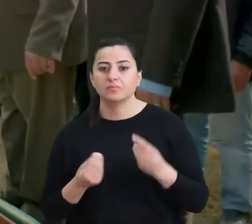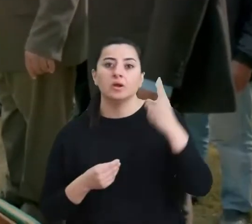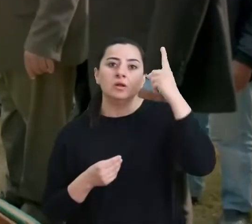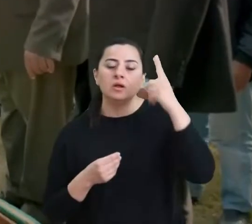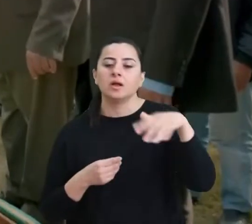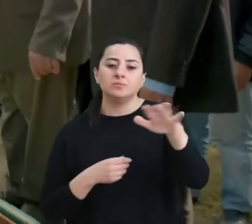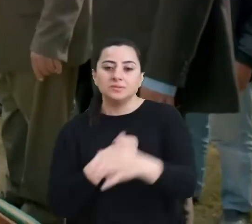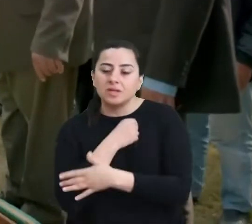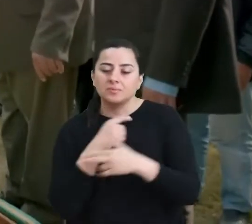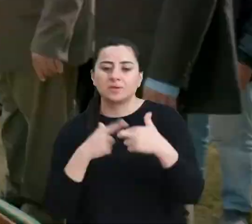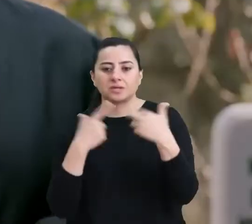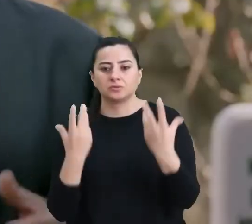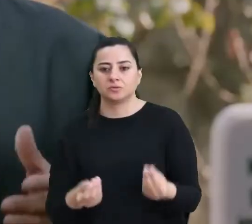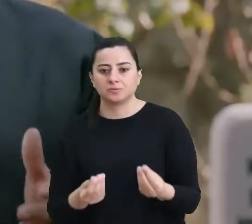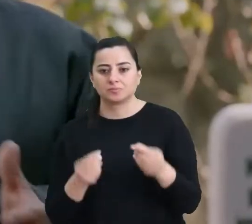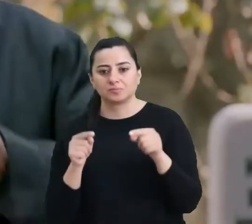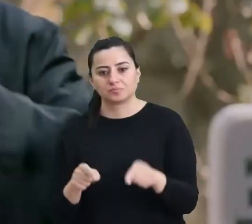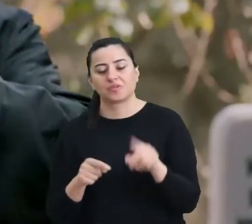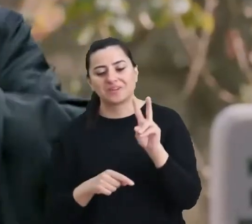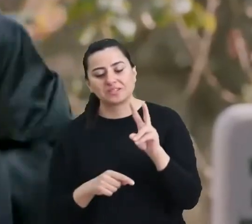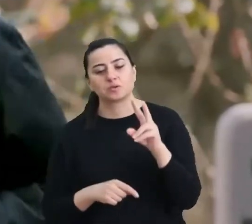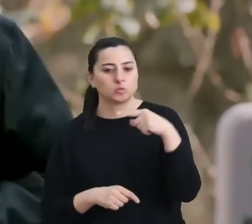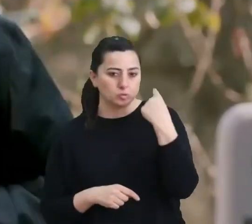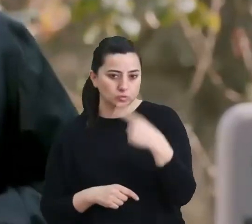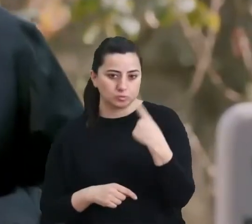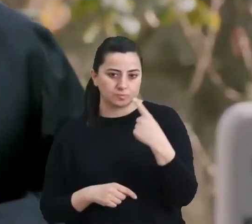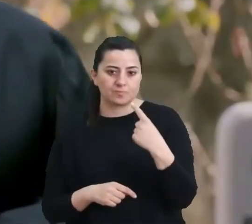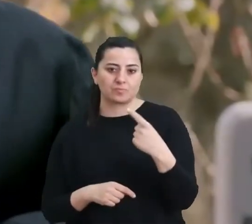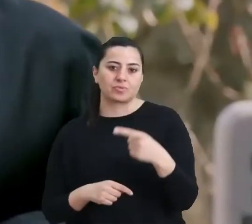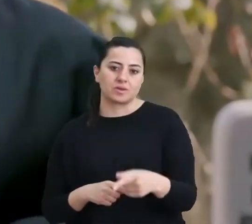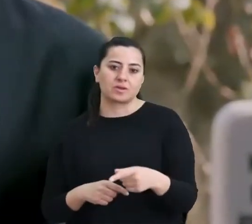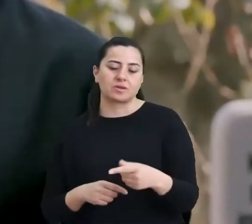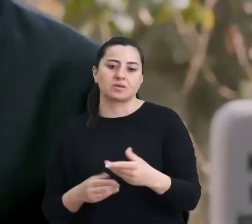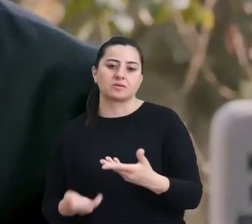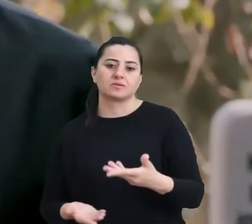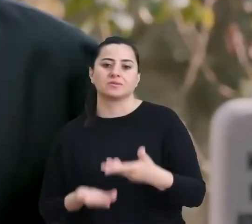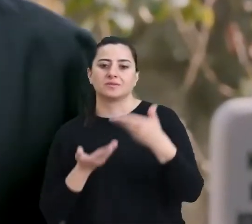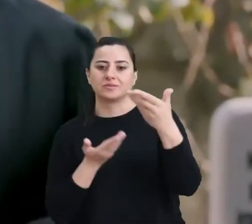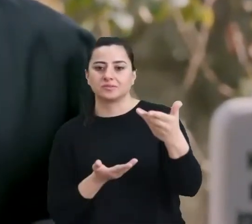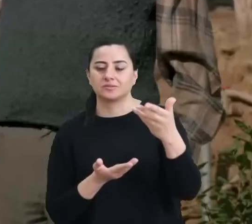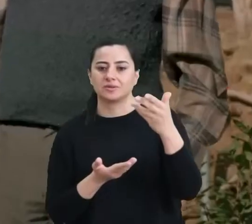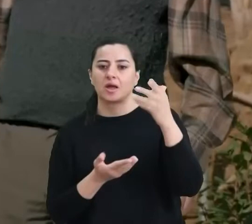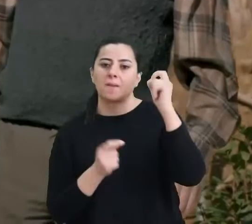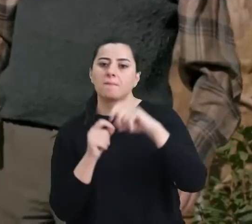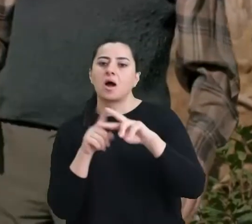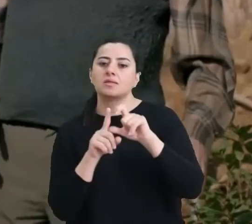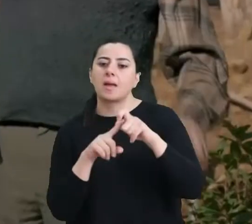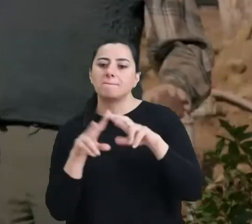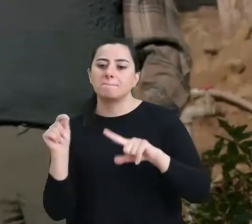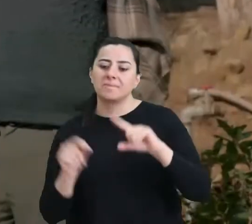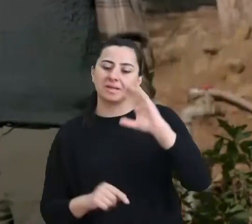Allah hepinizden razı olsun. Bu vasiyet üzerine Mevda defnedilmek için Bademli'ye